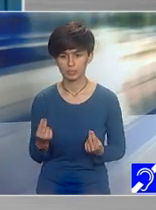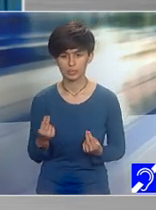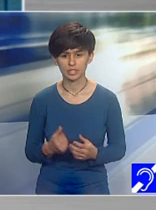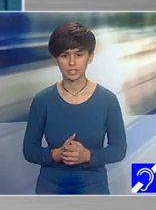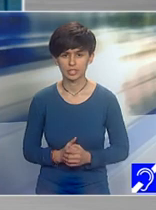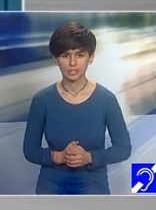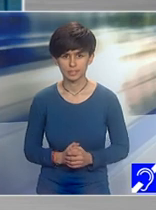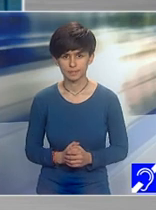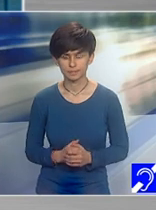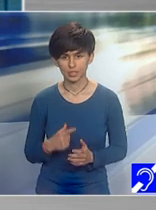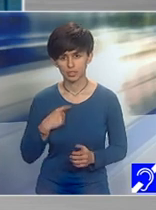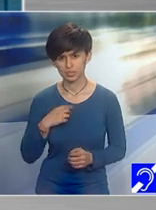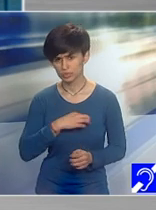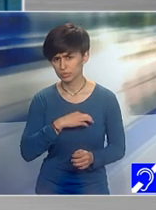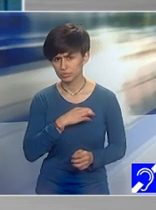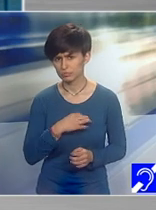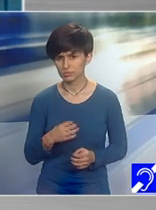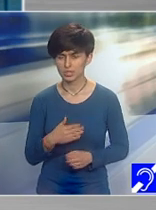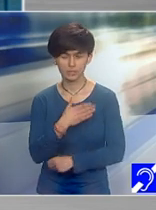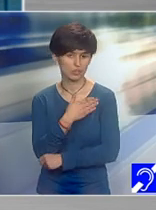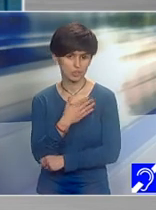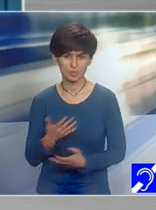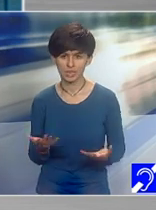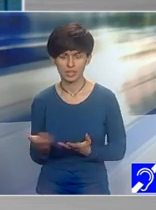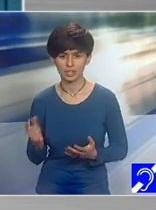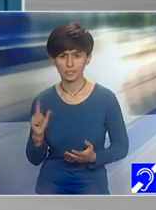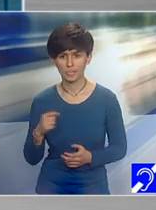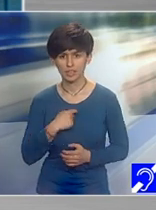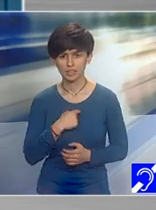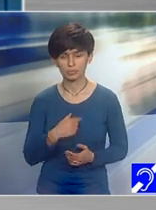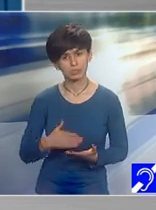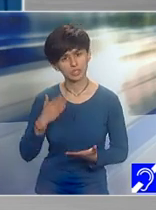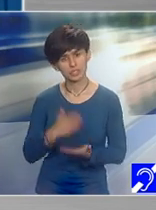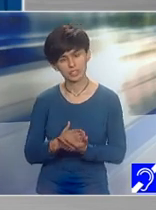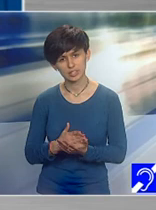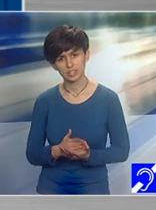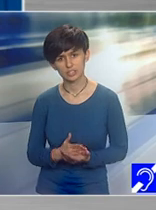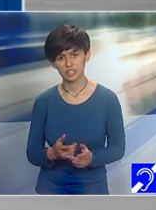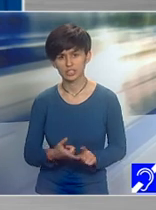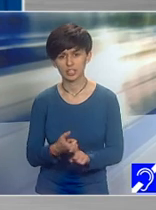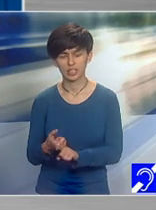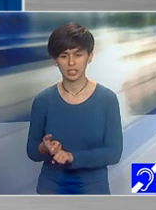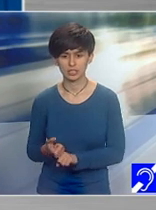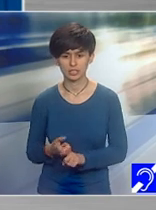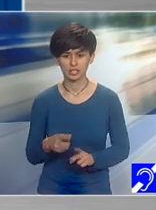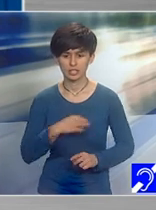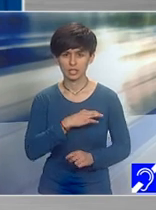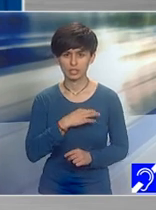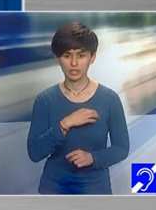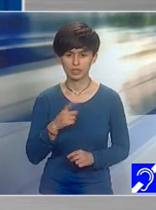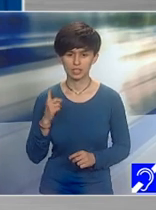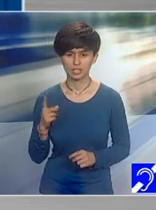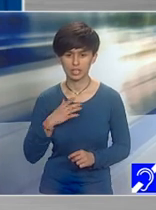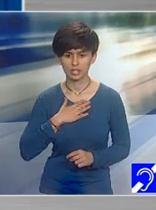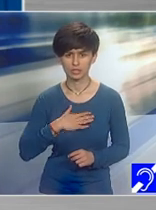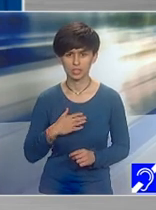nu doresc, adică nu pot sau o să iau o decizie mai târziu în ceea ce privește studiile superioare, dar avea să aibă un venit sigur în